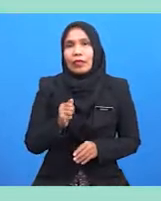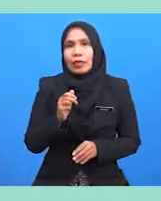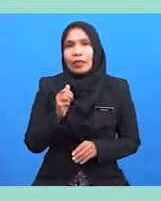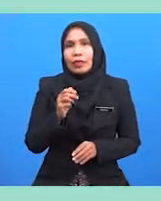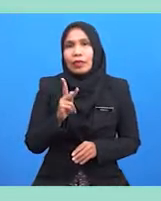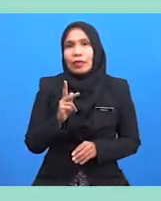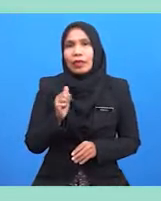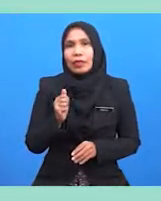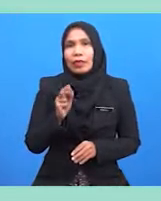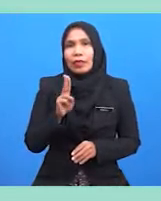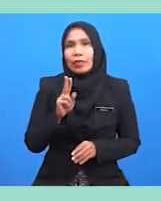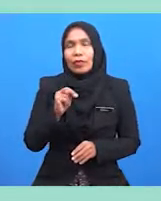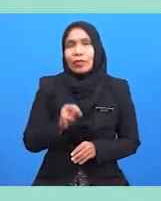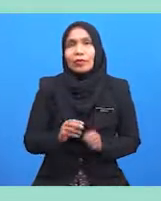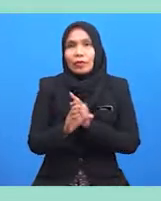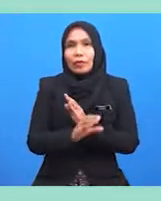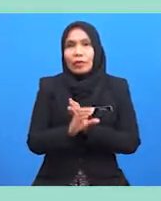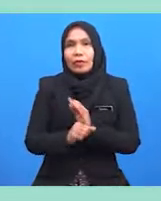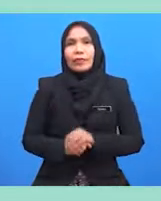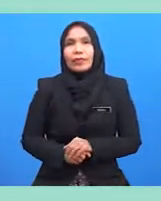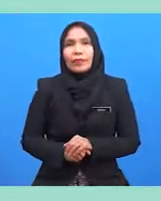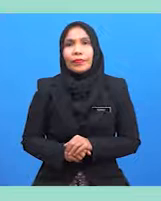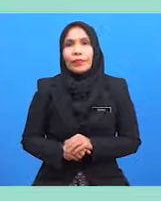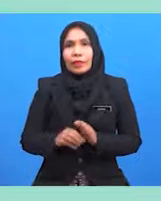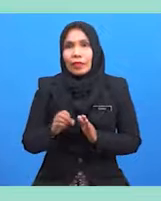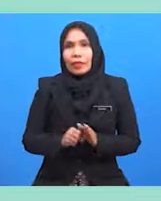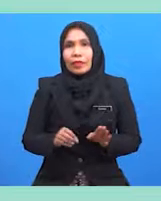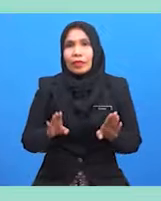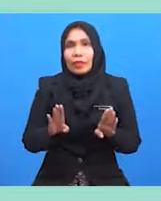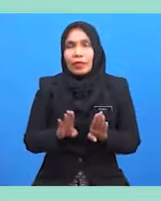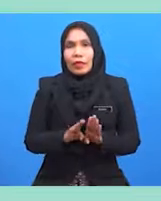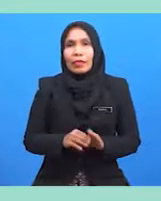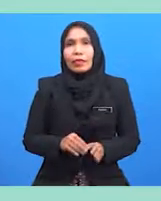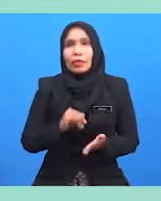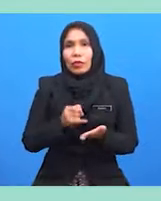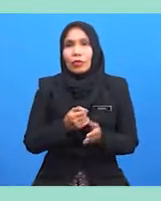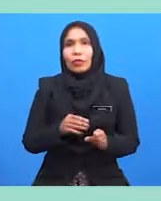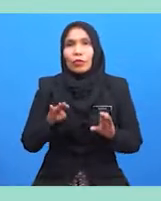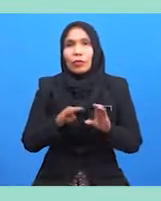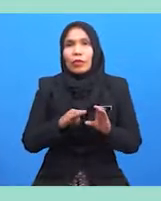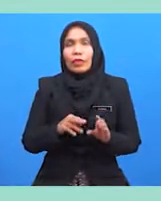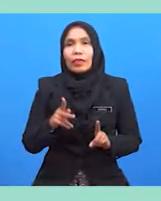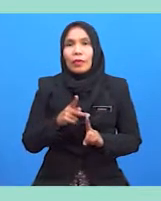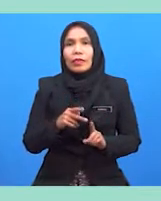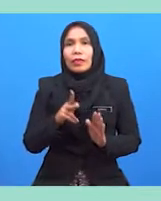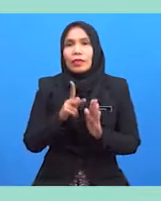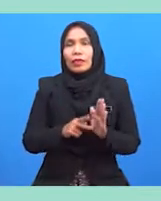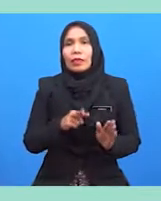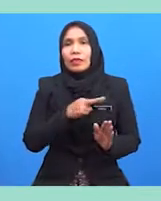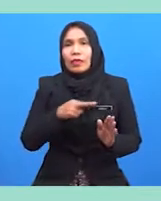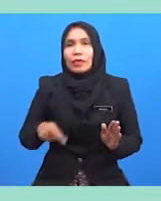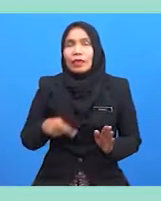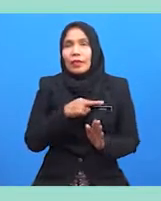menyimpan dan mengurus akaun kerajaan yang terdiri daripada akaun kewangan